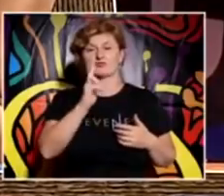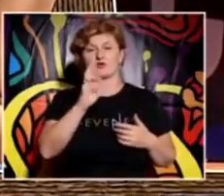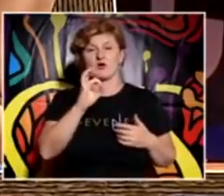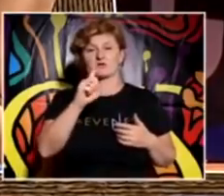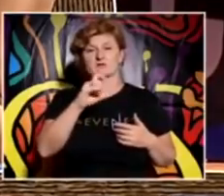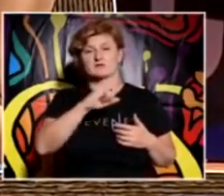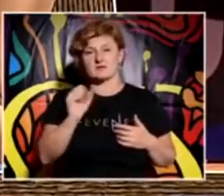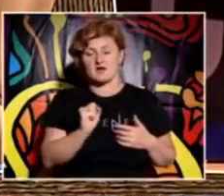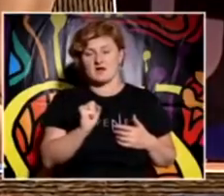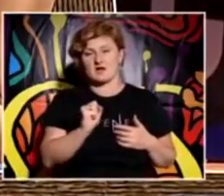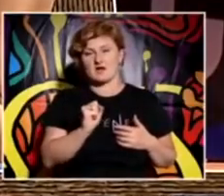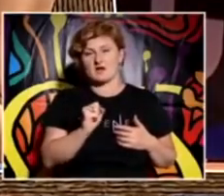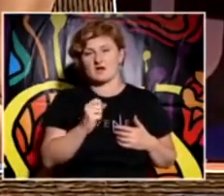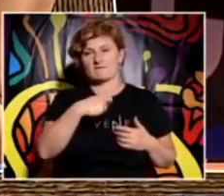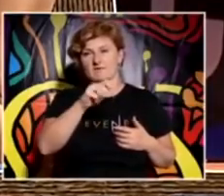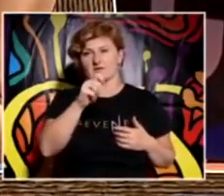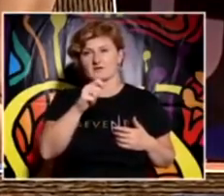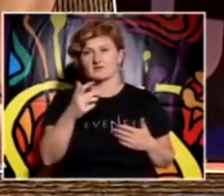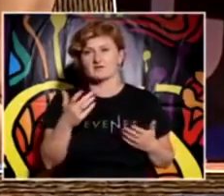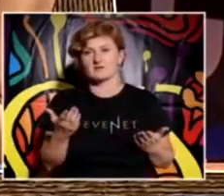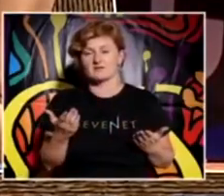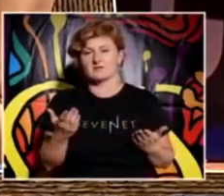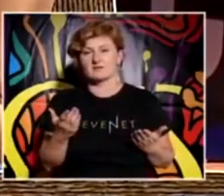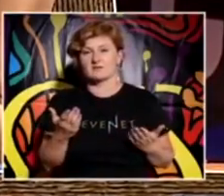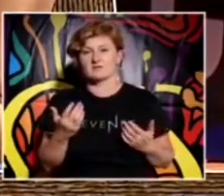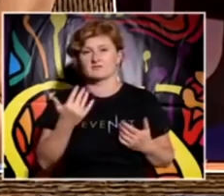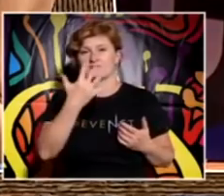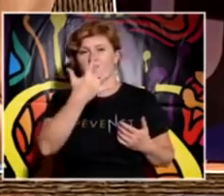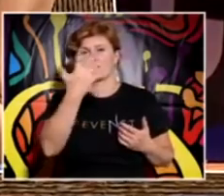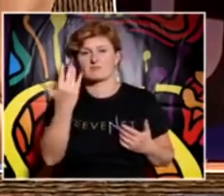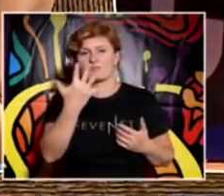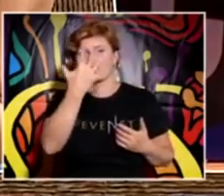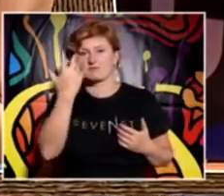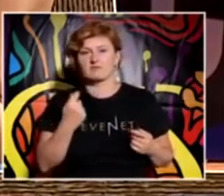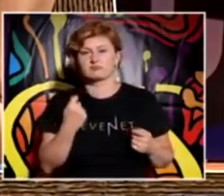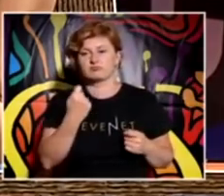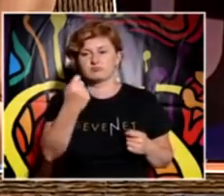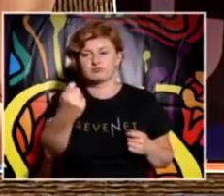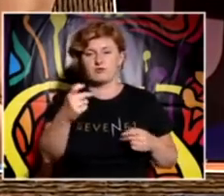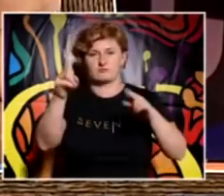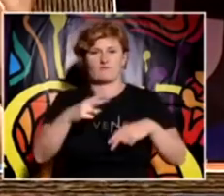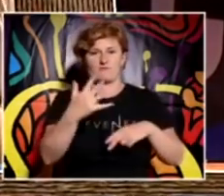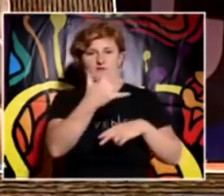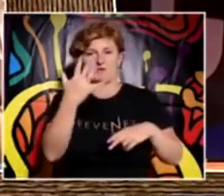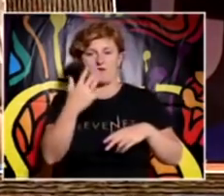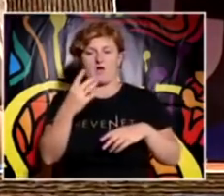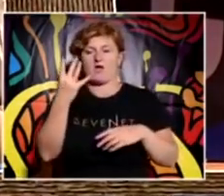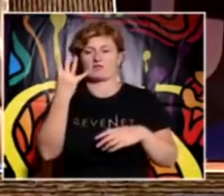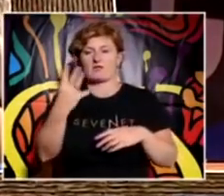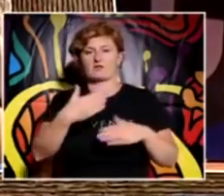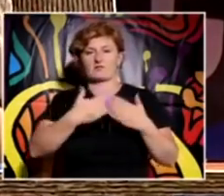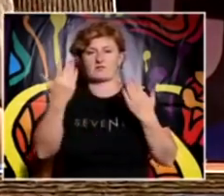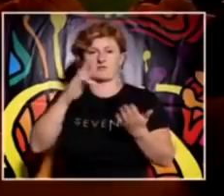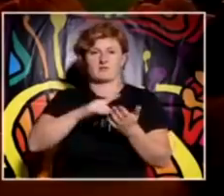Skye, no z przyczepą kempingową wychodziło nam 5 dni w jedną stronę, 5 dni w drugą i 4 na miejscu, to okazało się zupełnie